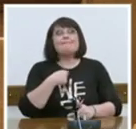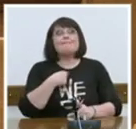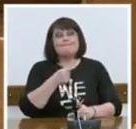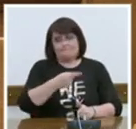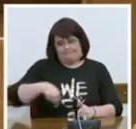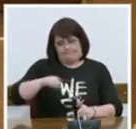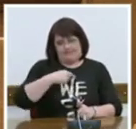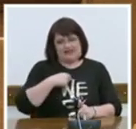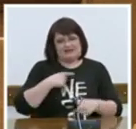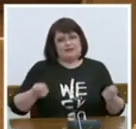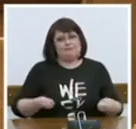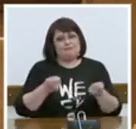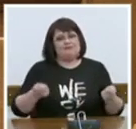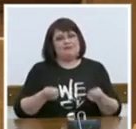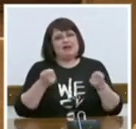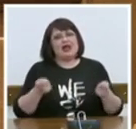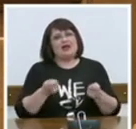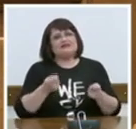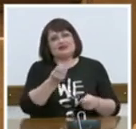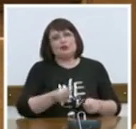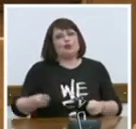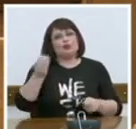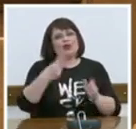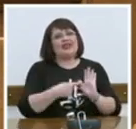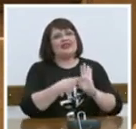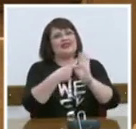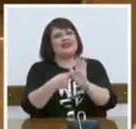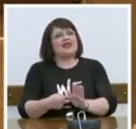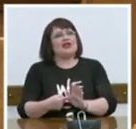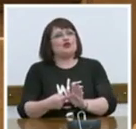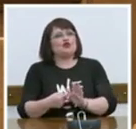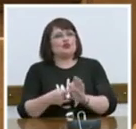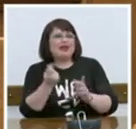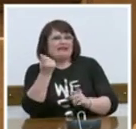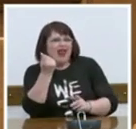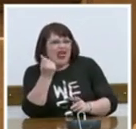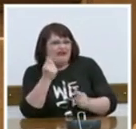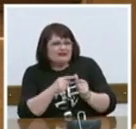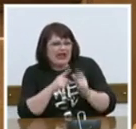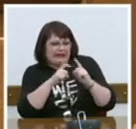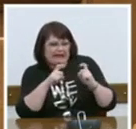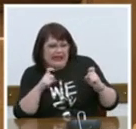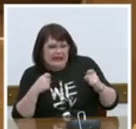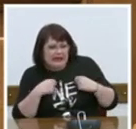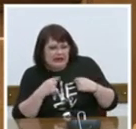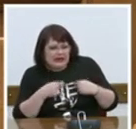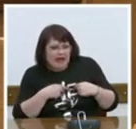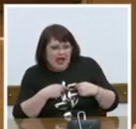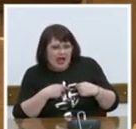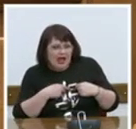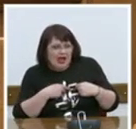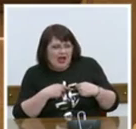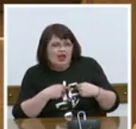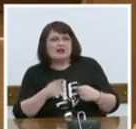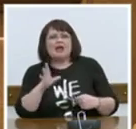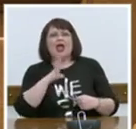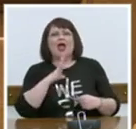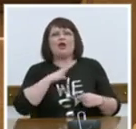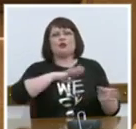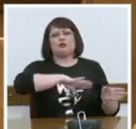πράξη βάζουμε πάνω απ' όλα τα υλικά αγαθά και τα χρήματα και όσα σχετίζονται με τον άνθρωπο από τη μέση και